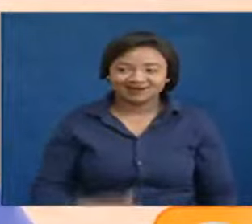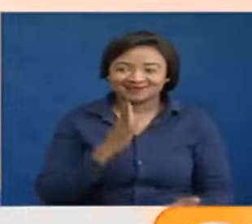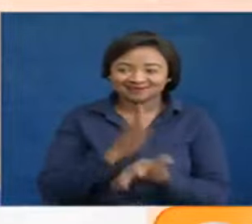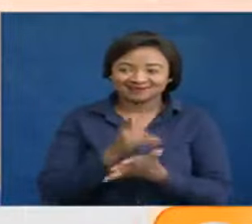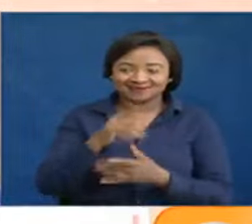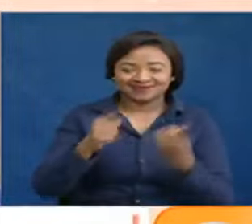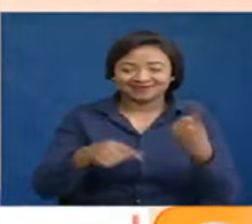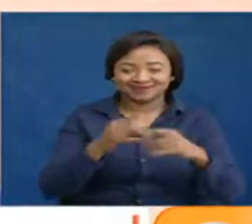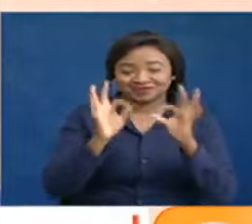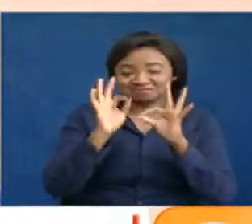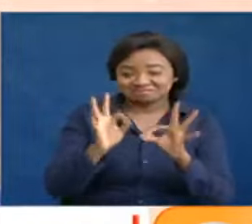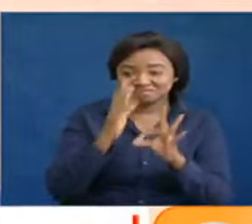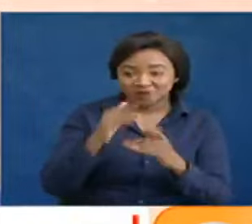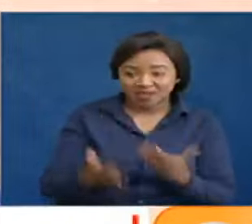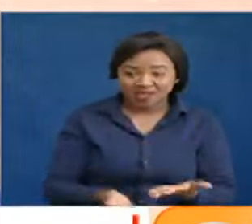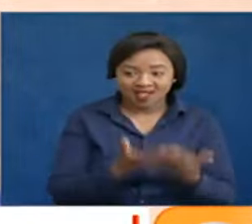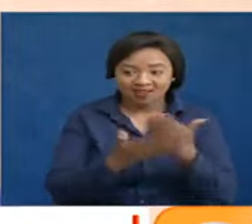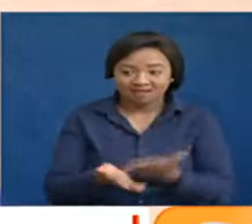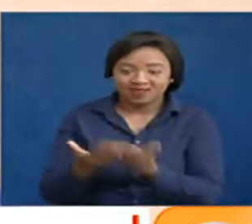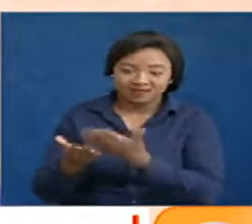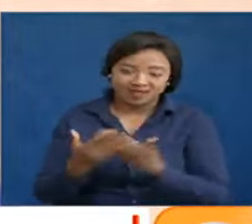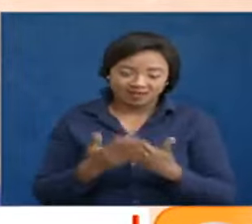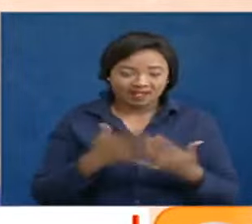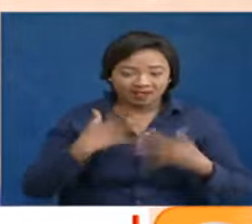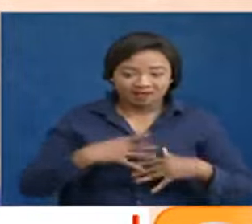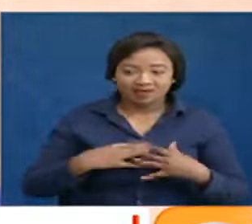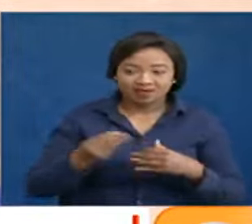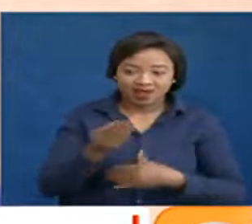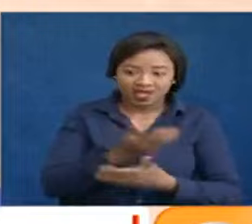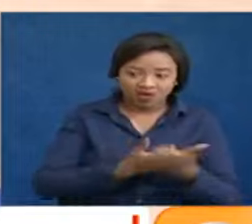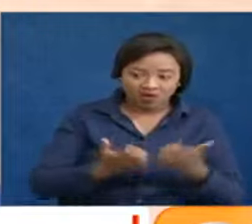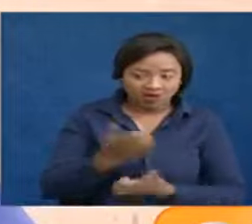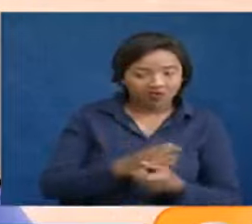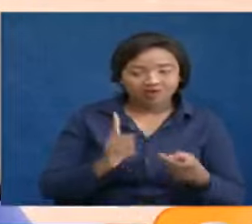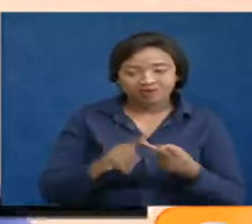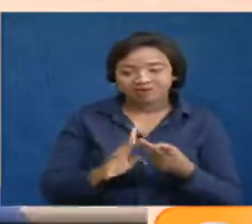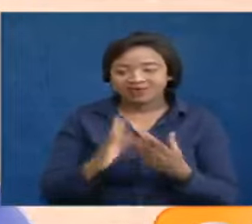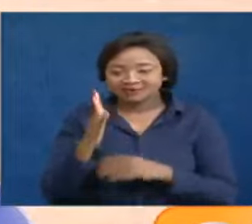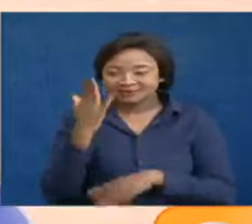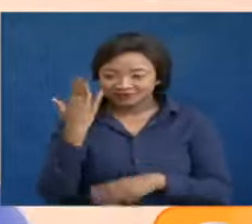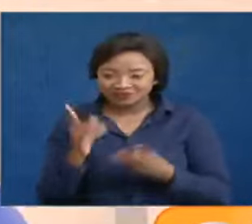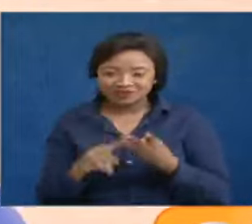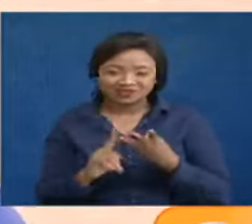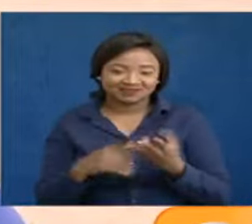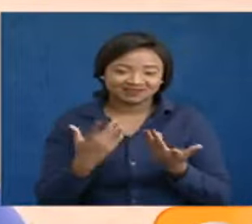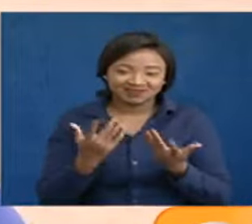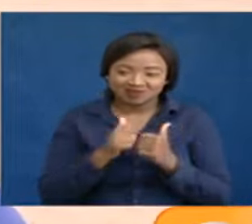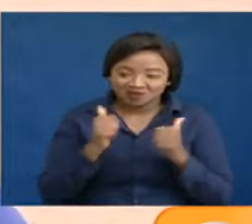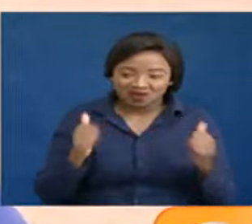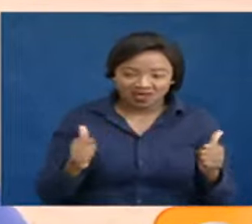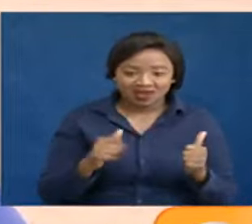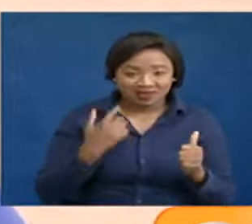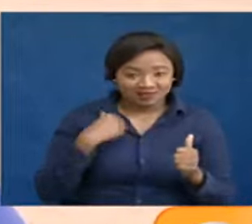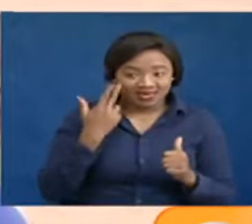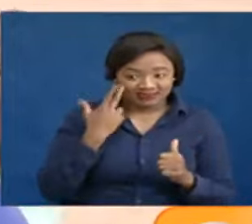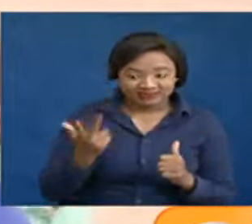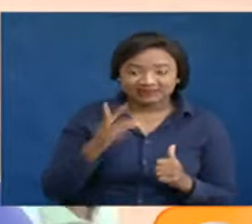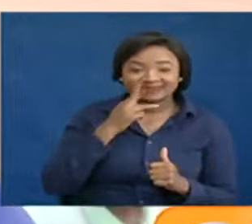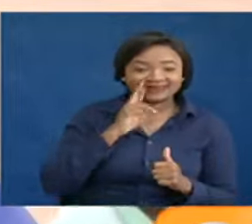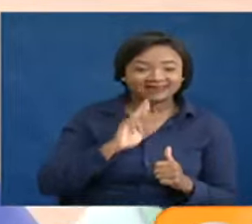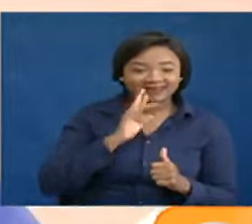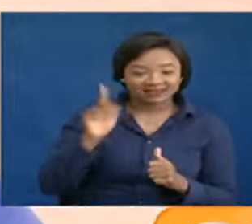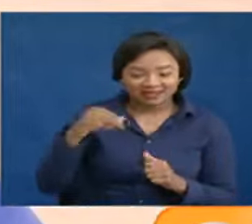sababu inasaidia jamii kwa masuala mengi ya kiuchumi, masuala ya usalama, na naona Rashid inajitahidi kwa sababu hii